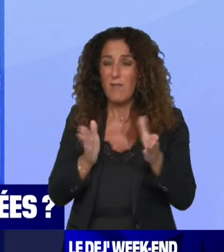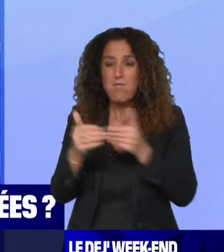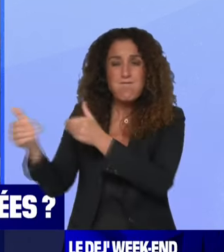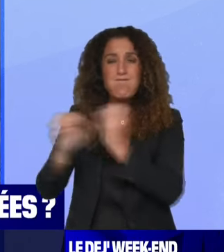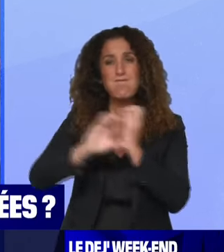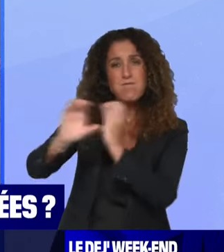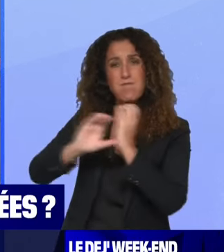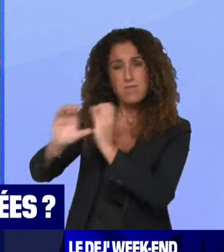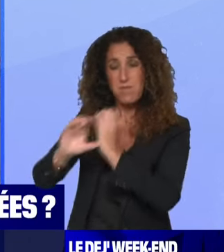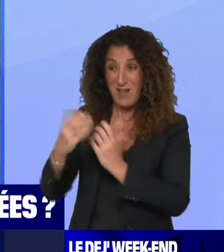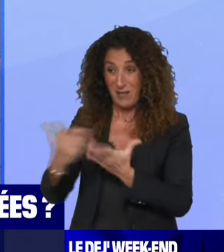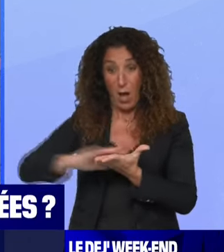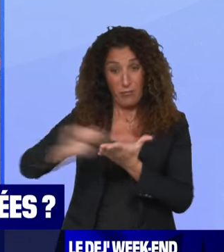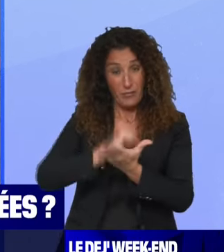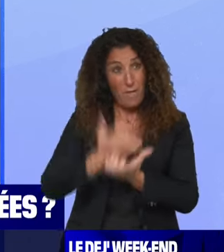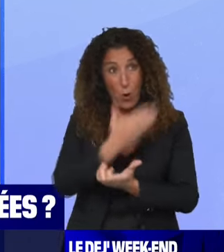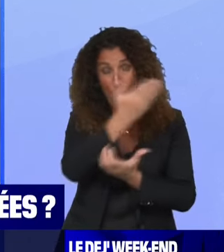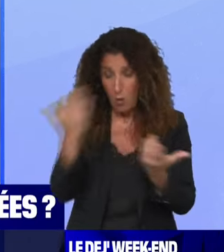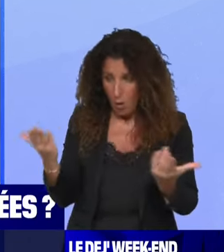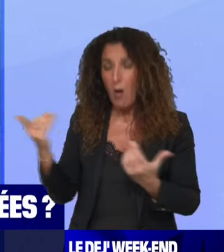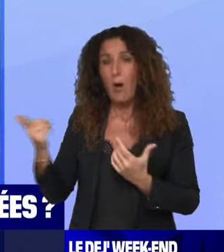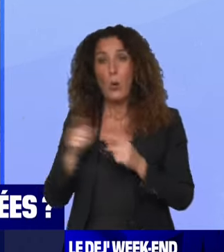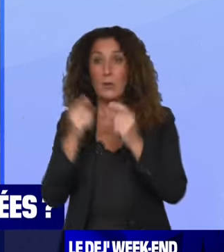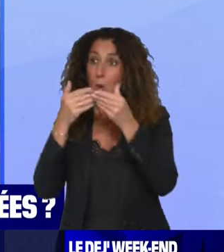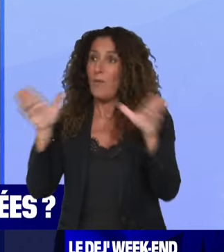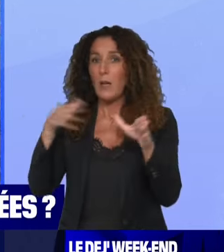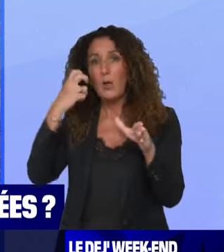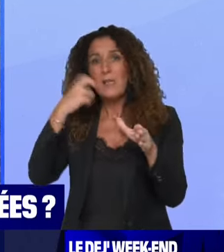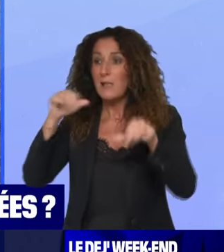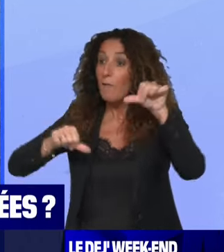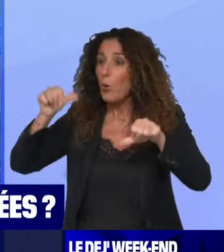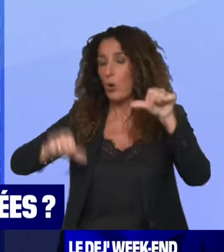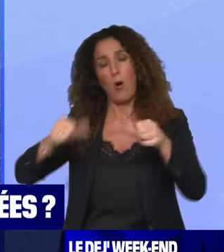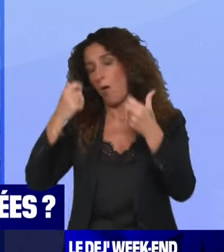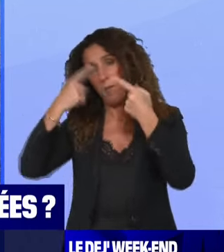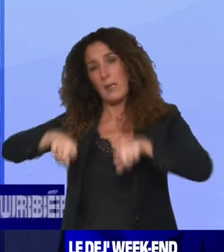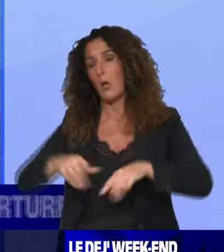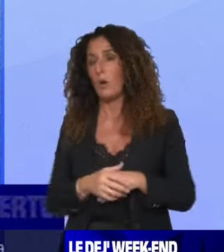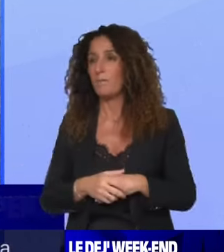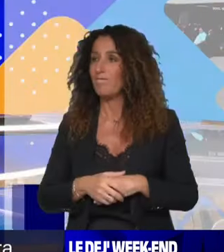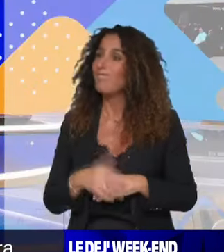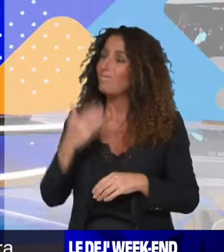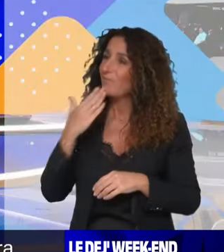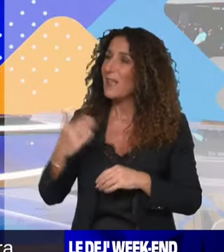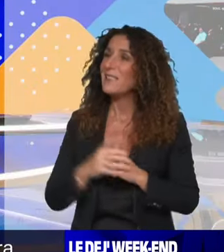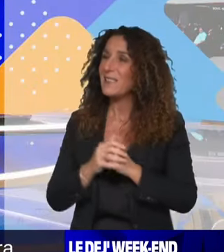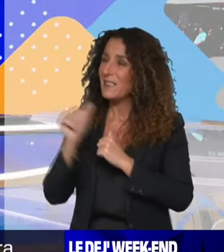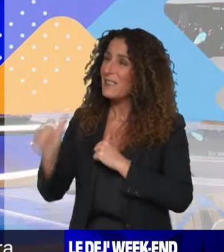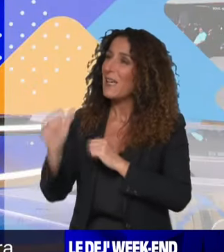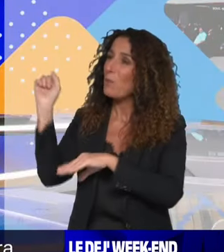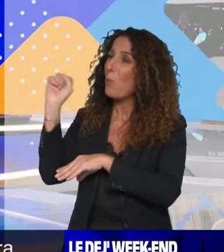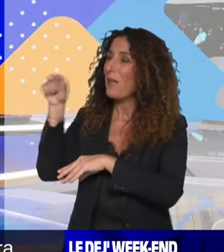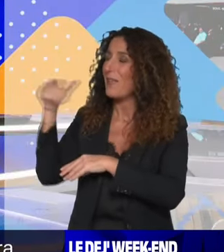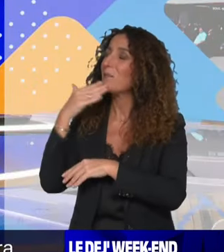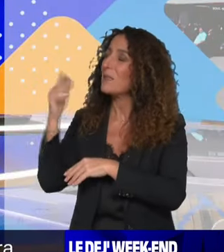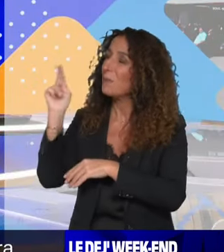syndicats s'opposent aussi à l'ouverture à la concurrence de la SNCF. Edgar Becquet avec Margot Sèvres depuis la gare Montparnasse à Paris. On continue